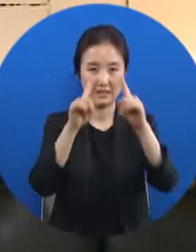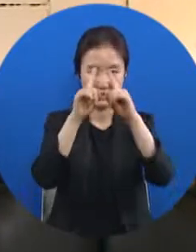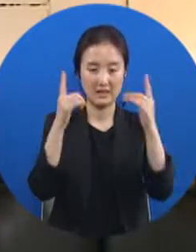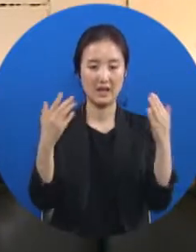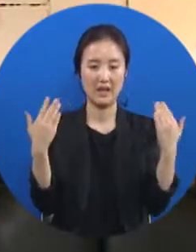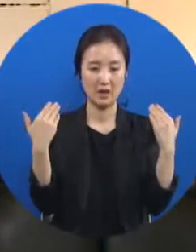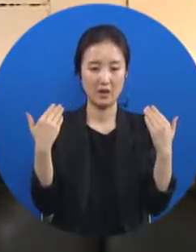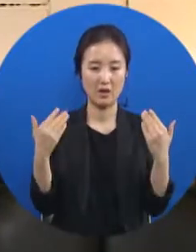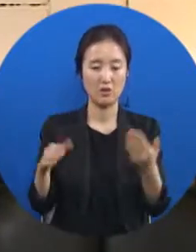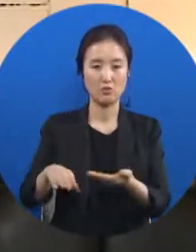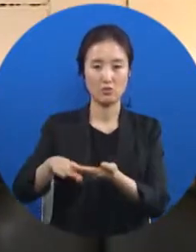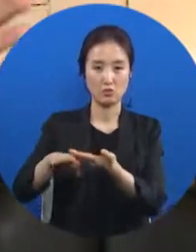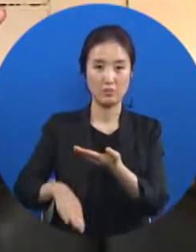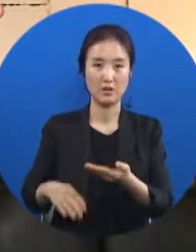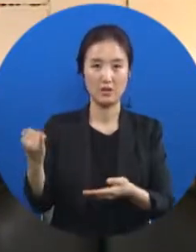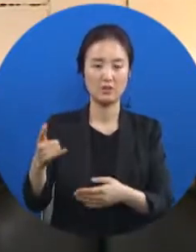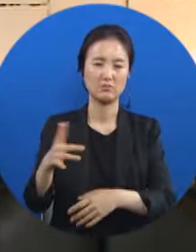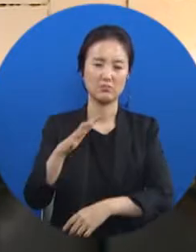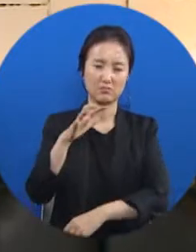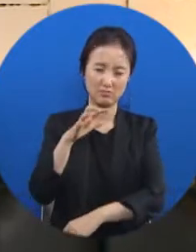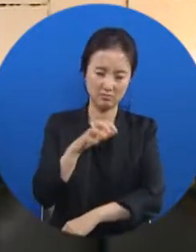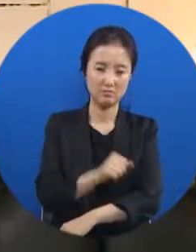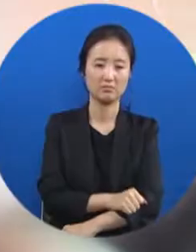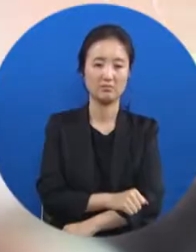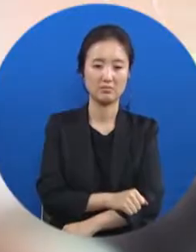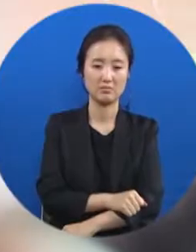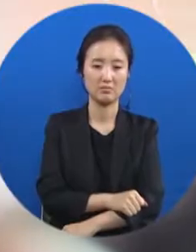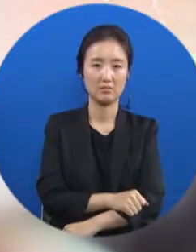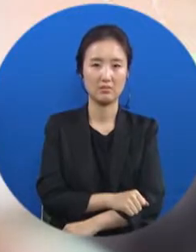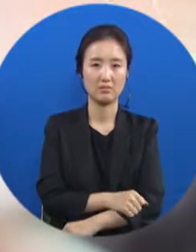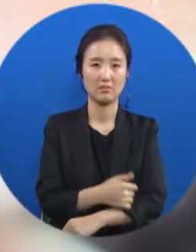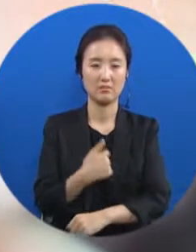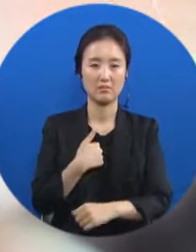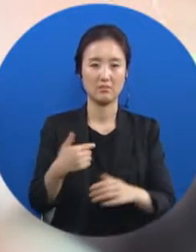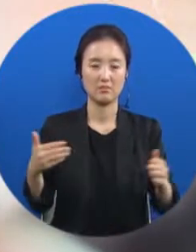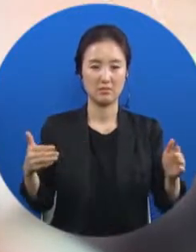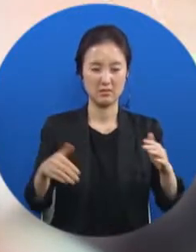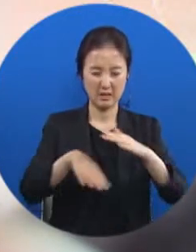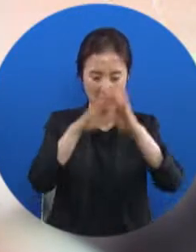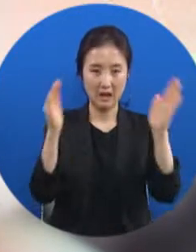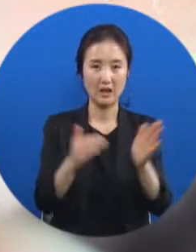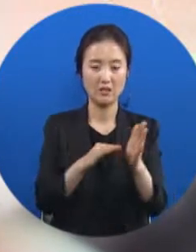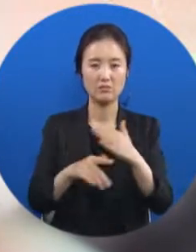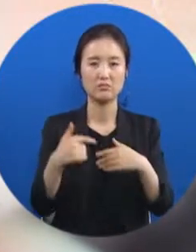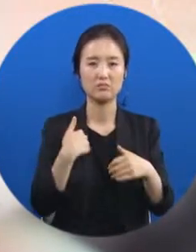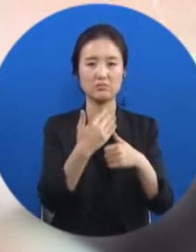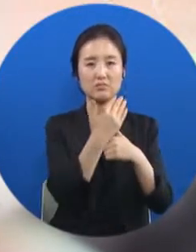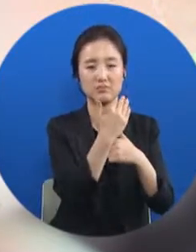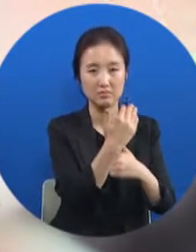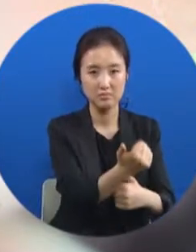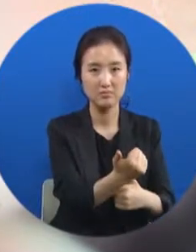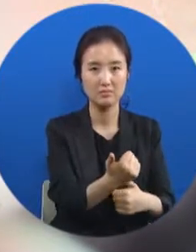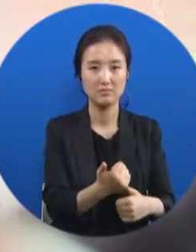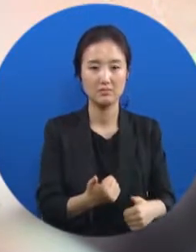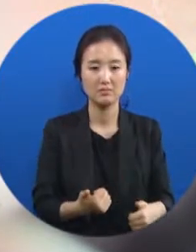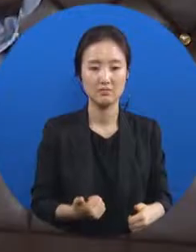선정이라고 이 친구가 했어. 너무 잘해, 얘가. 그 저는 끝나고 불려갔죠. 갔더니,